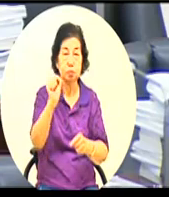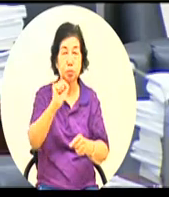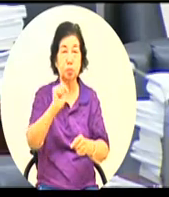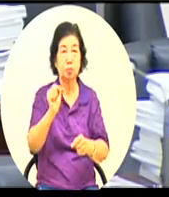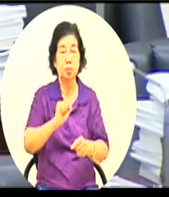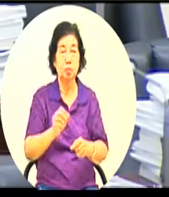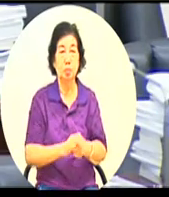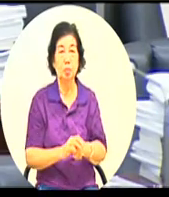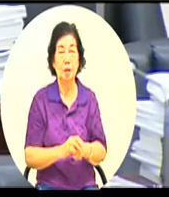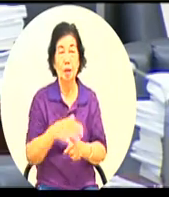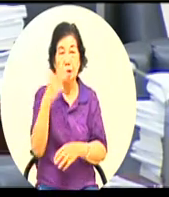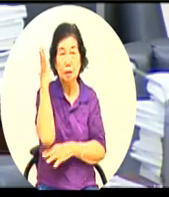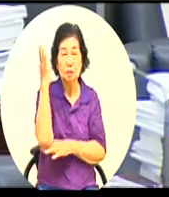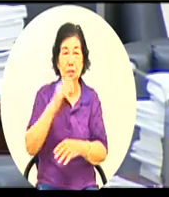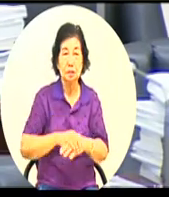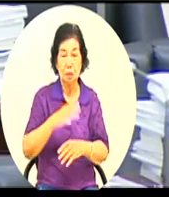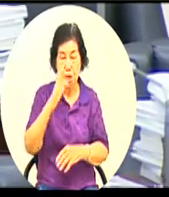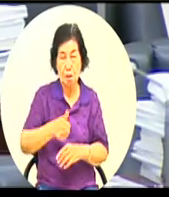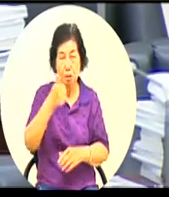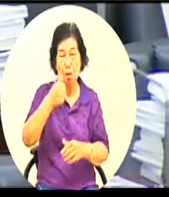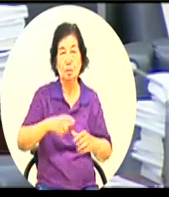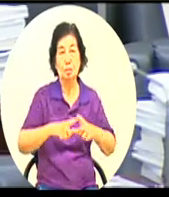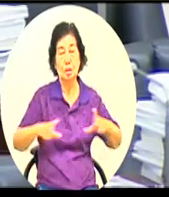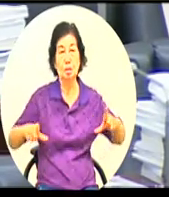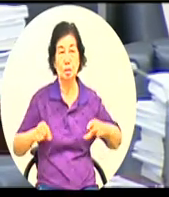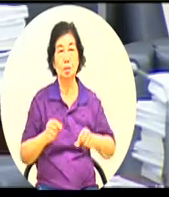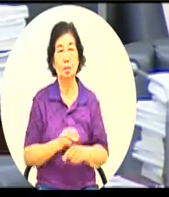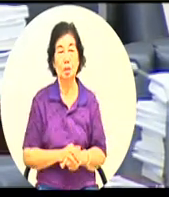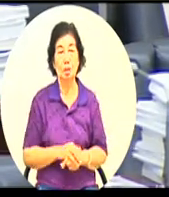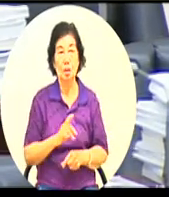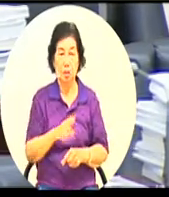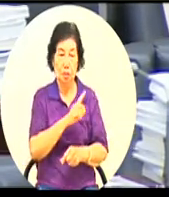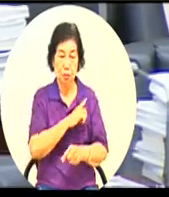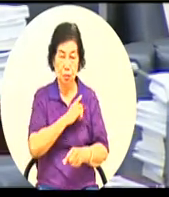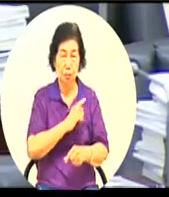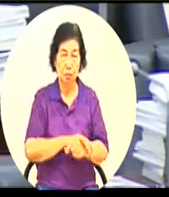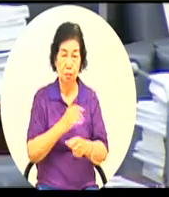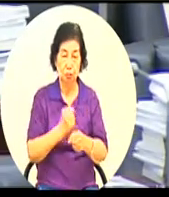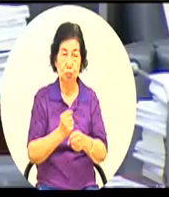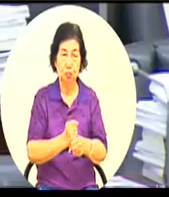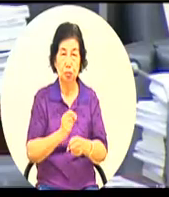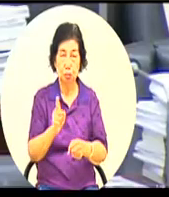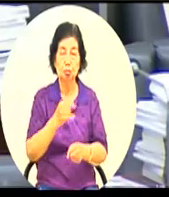我市政府老大个，我要安怎拢做袂使？